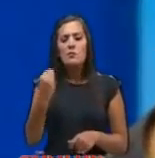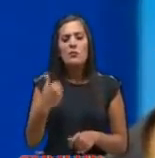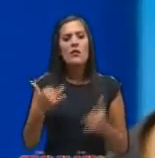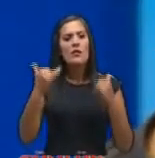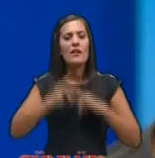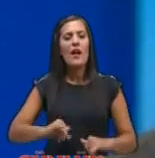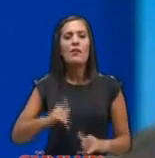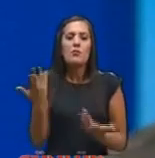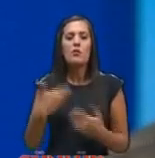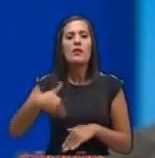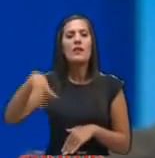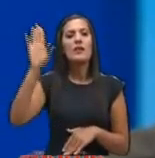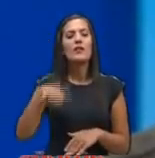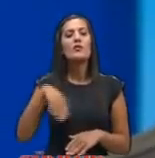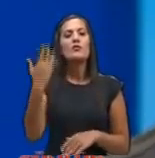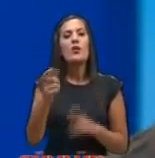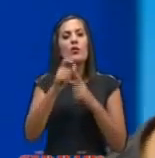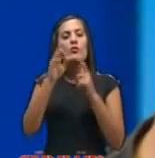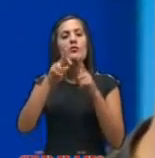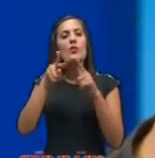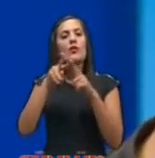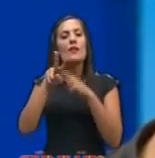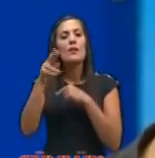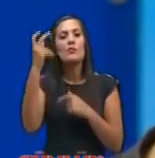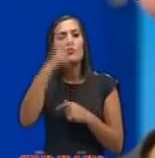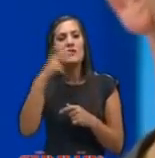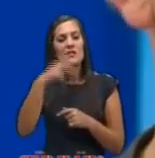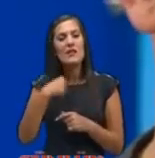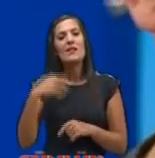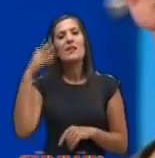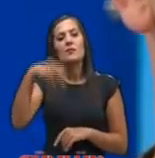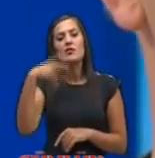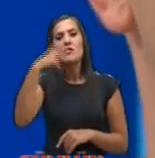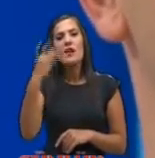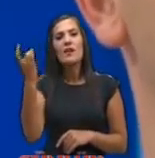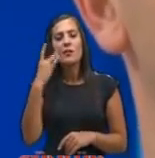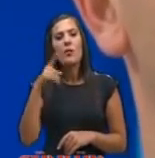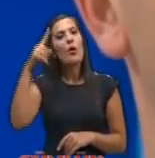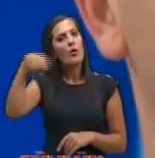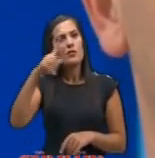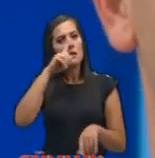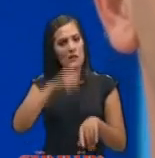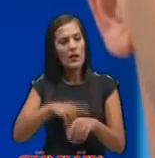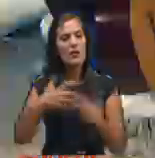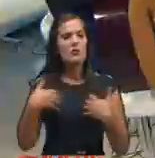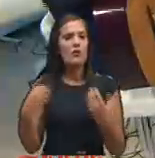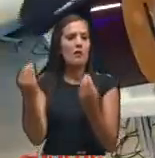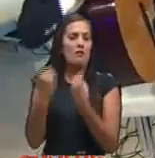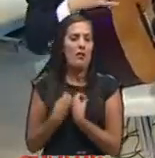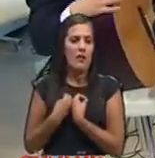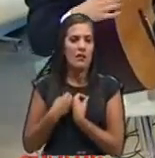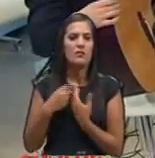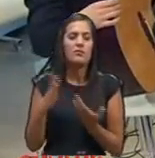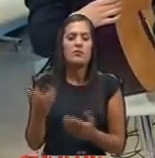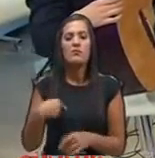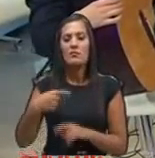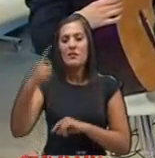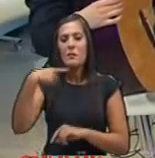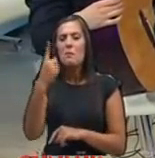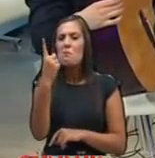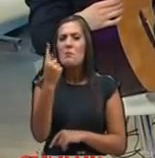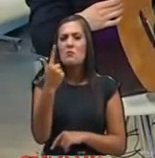yani. Ondan sonra. Hakikaten değil mi? O yüzden mutlaka telefonla hani programdan sonra görüşürüz. Valla bir görüşelim diyorum ben. Bir araya geldik. Oturduk. Ben kendime